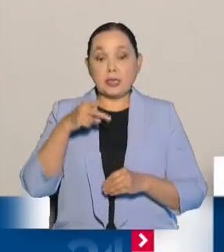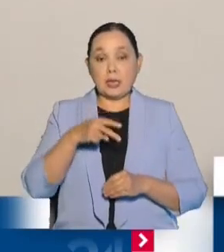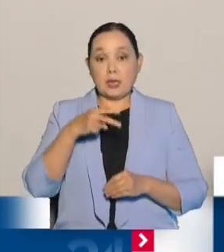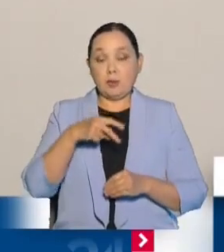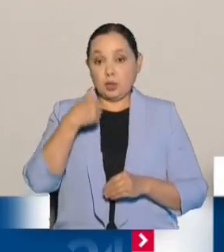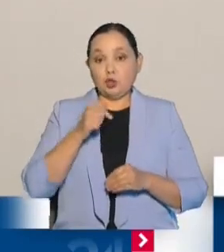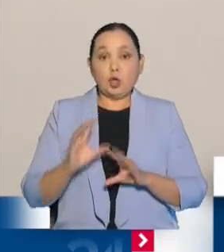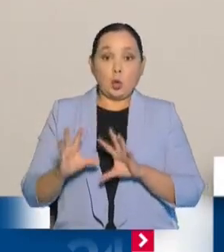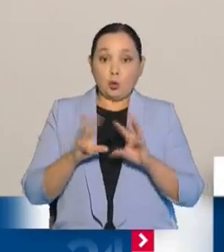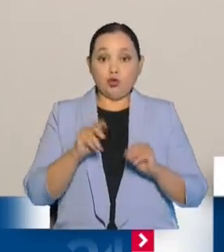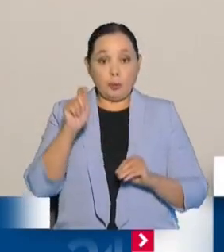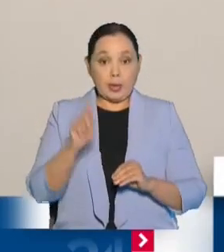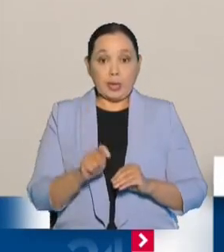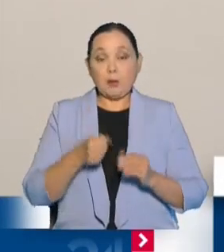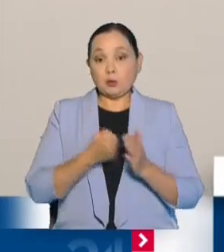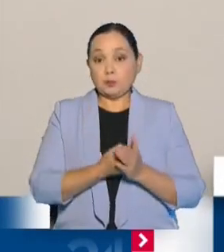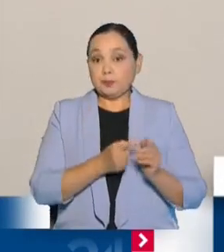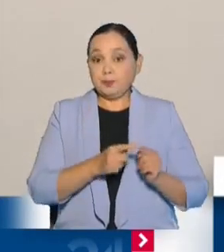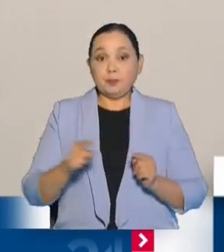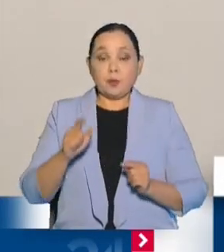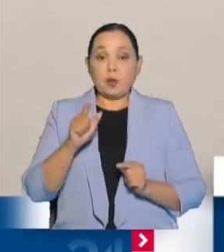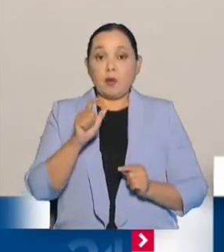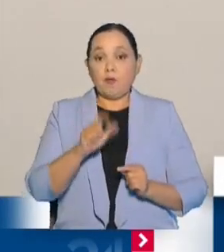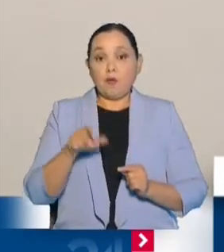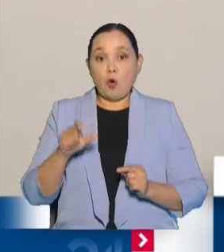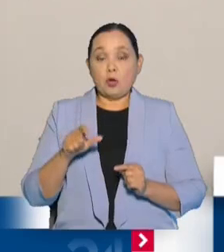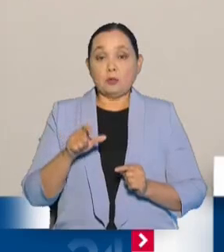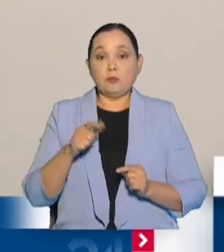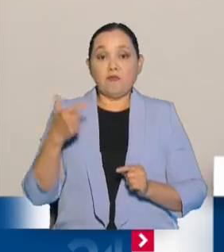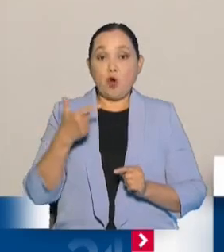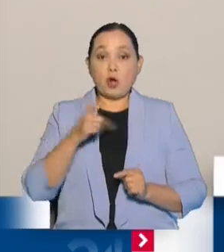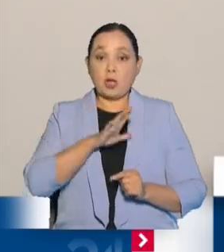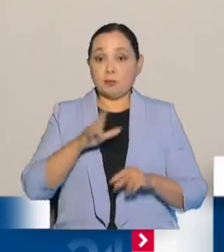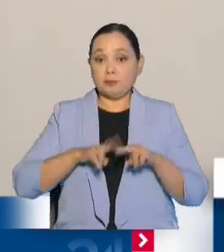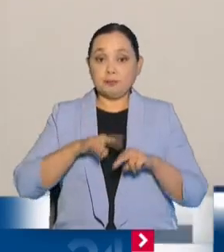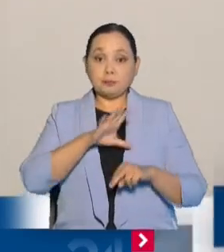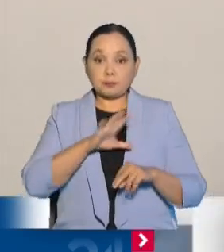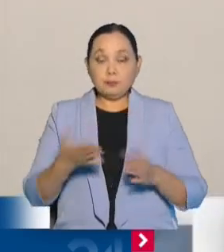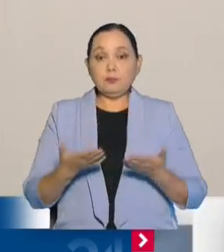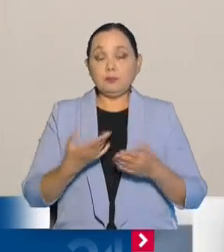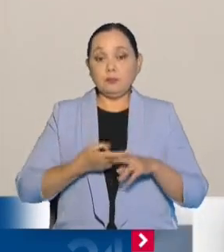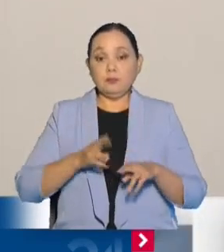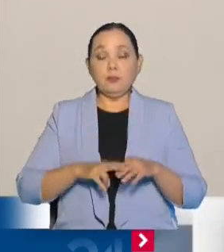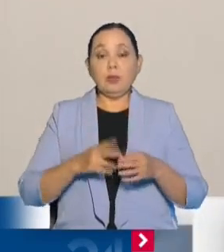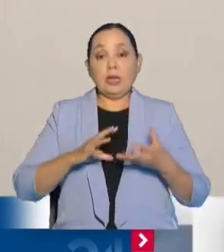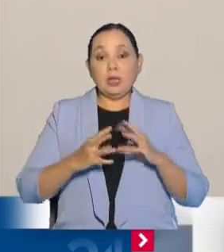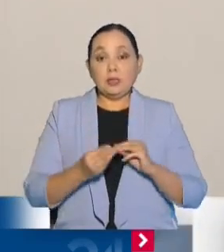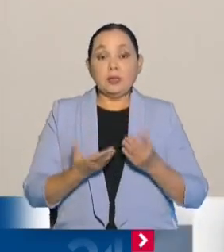O'zbekistonga ko'chib kelganmiz. Shu vaqtgacha fuqaroligi yo'q shaxs bo'lib yurganmiz. Bu fuqaroligi yo'q shaxs bo'lib yurganing